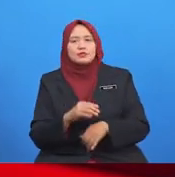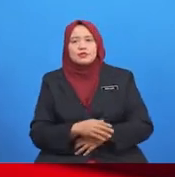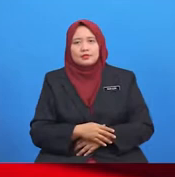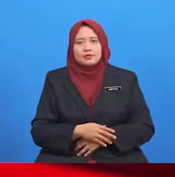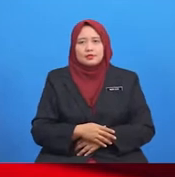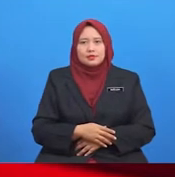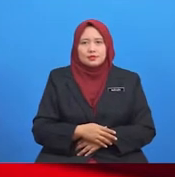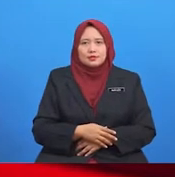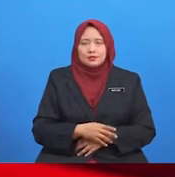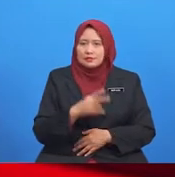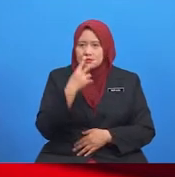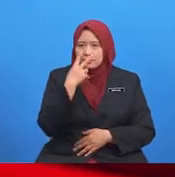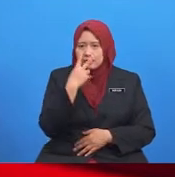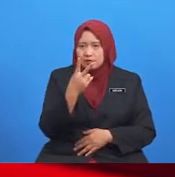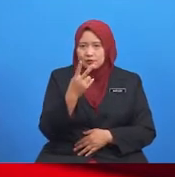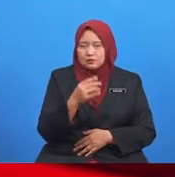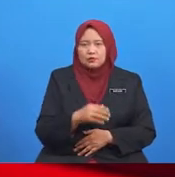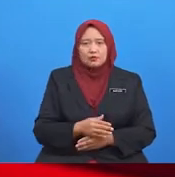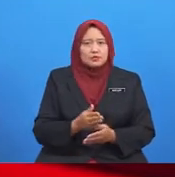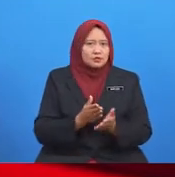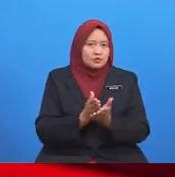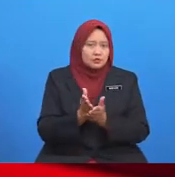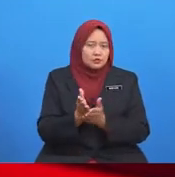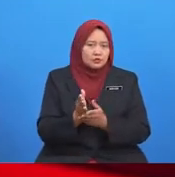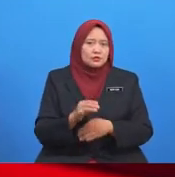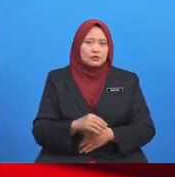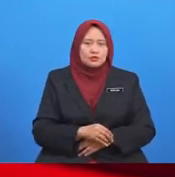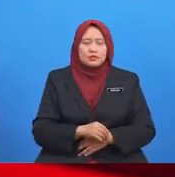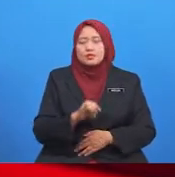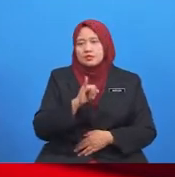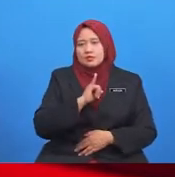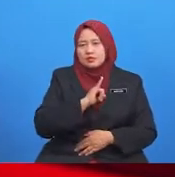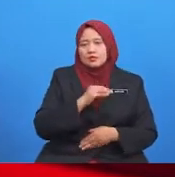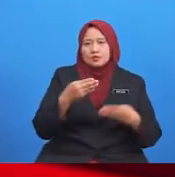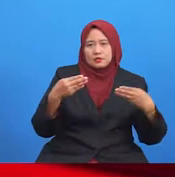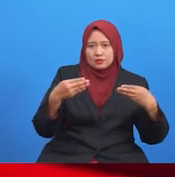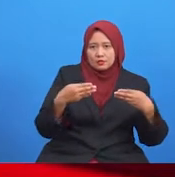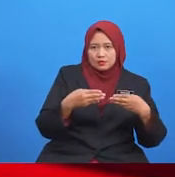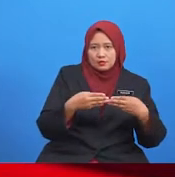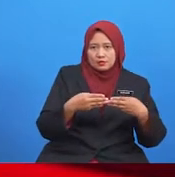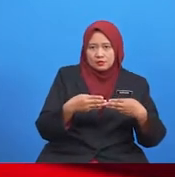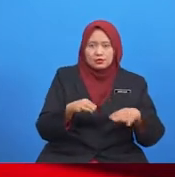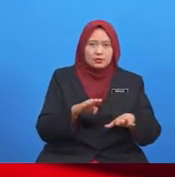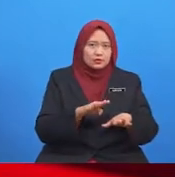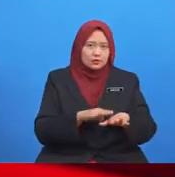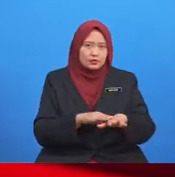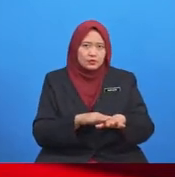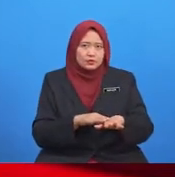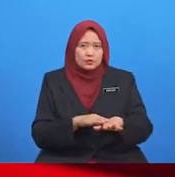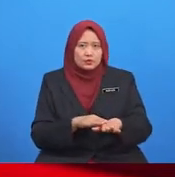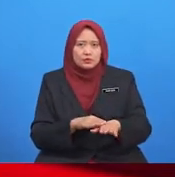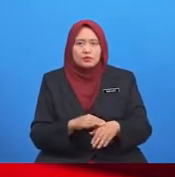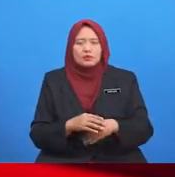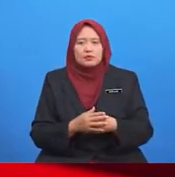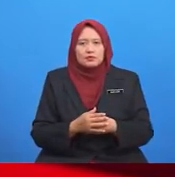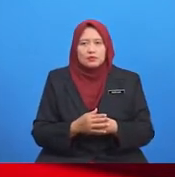Saksikan pada siaran seterusnya. Cikgu akan menyambung penerangannya di episod yang akan datang.